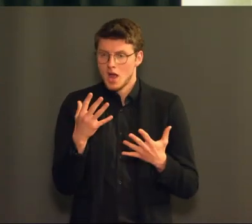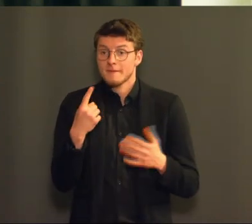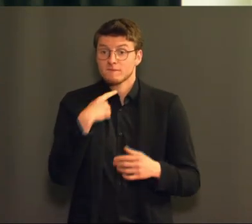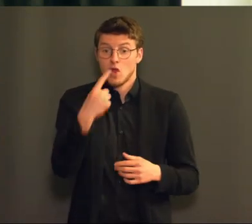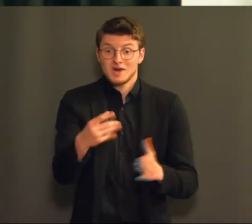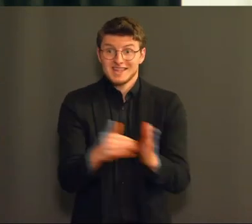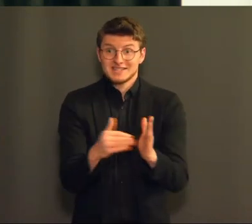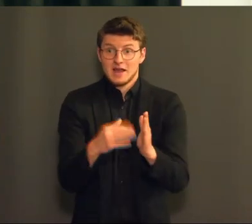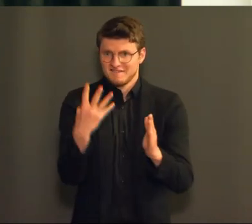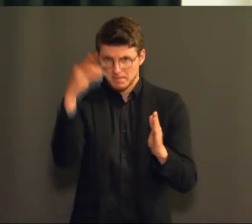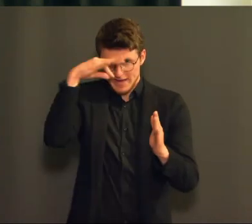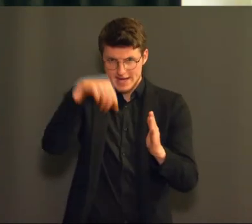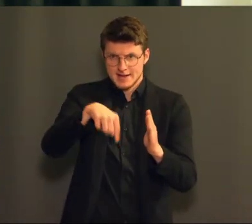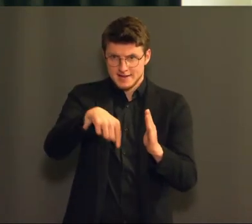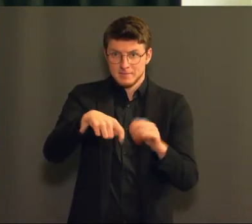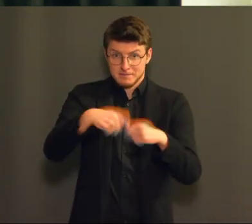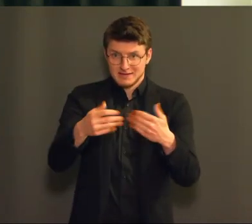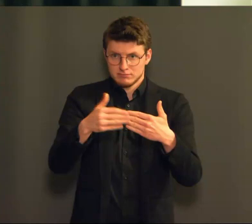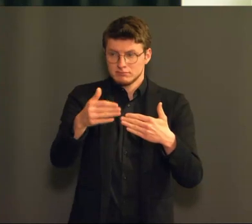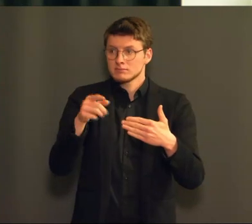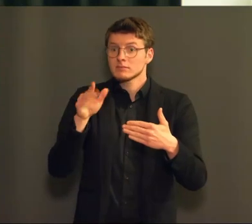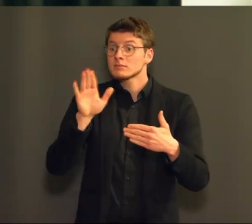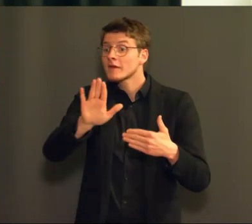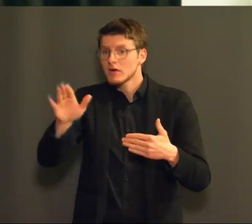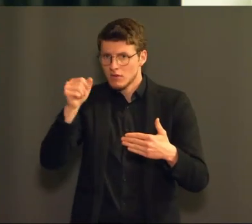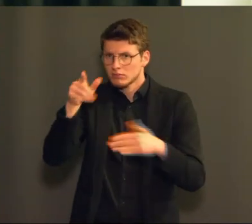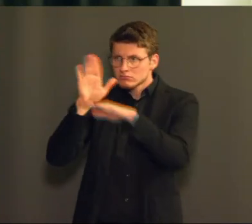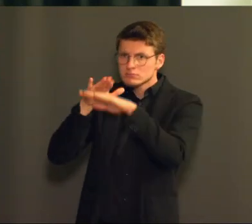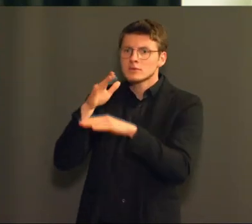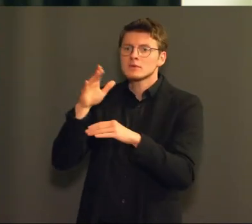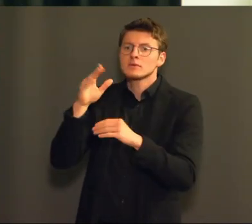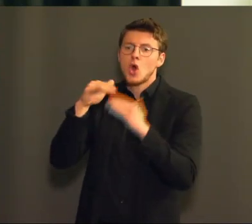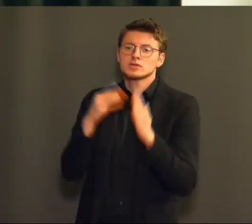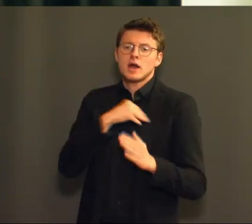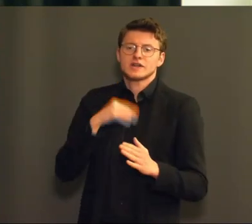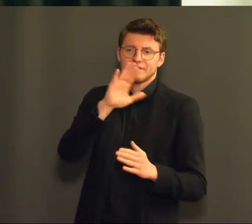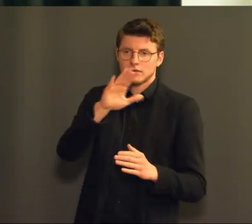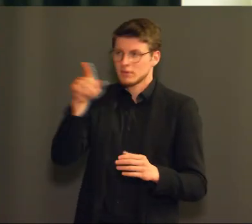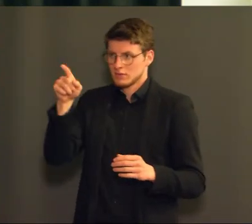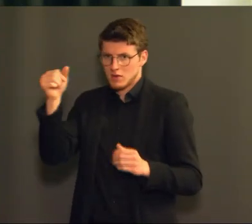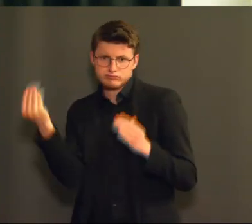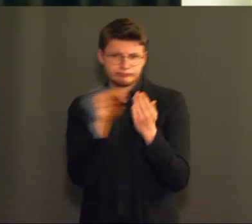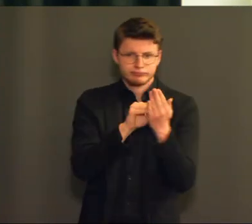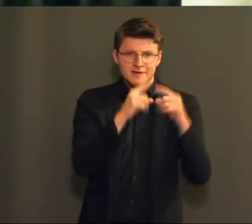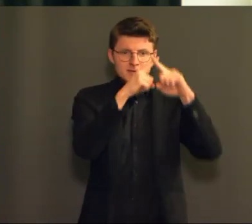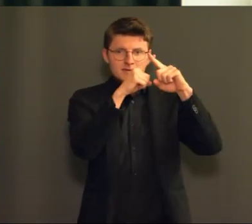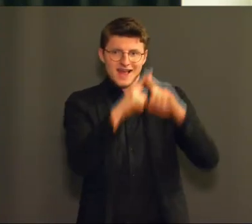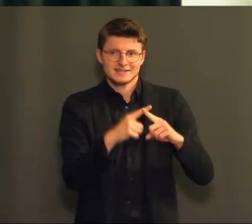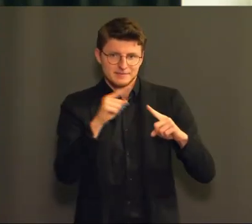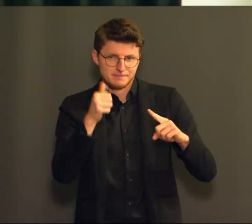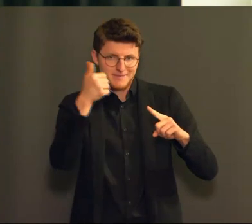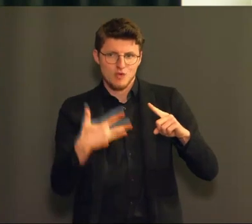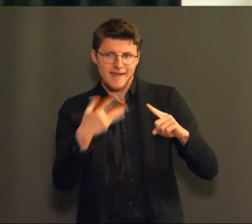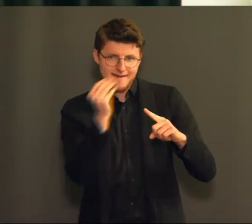de prioritaire lijst plaatsen. Hierdoor word je dan automatisch uitgenodigd. Als je geen